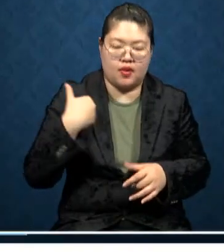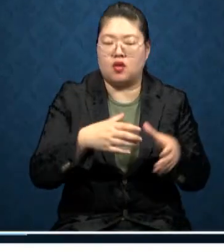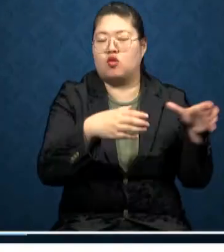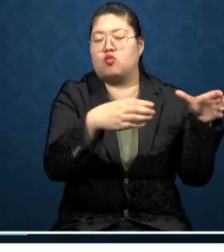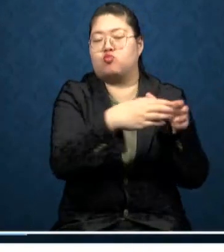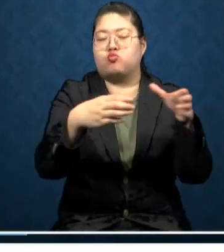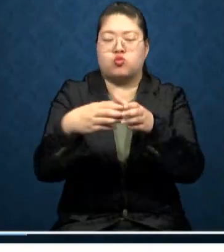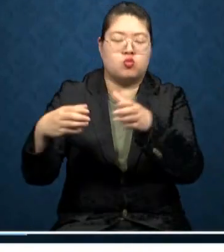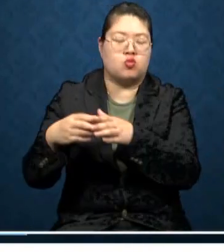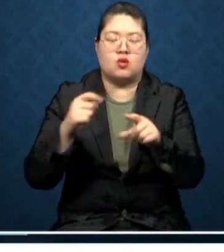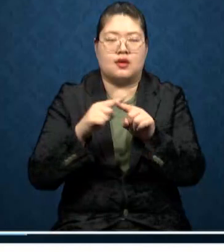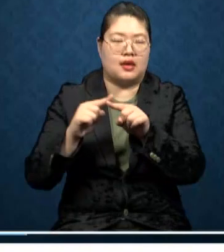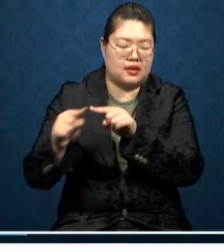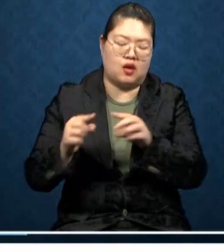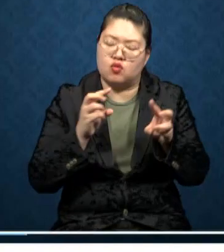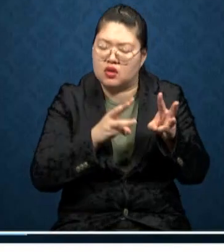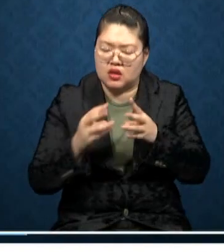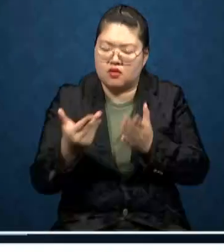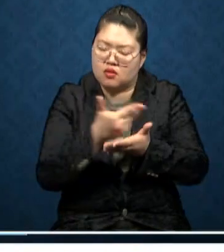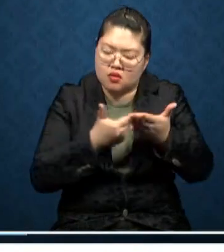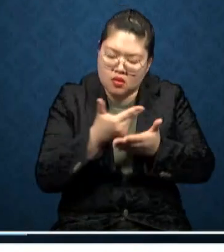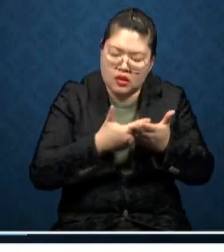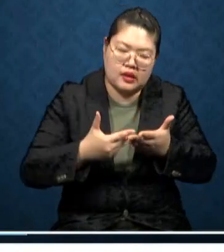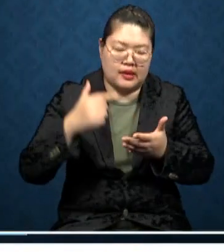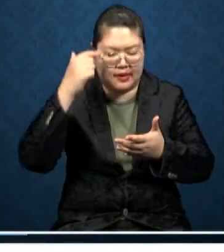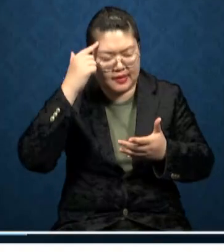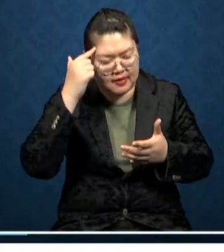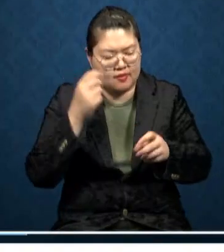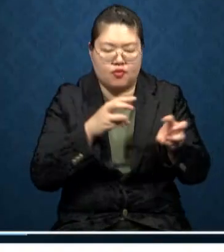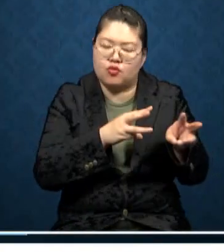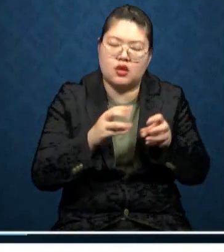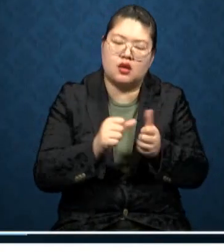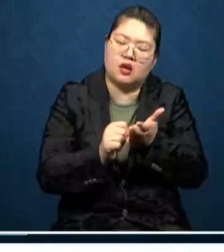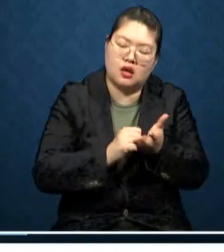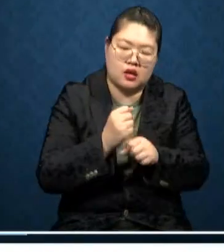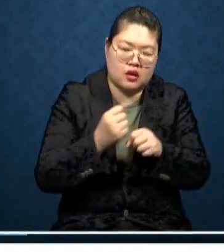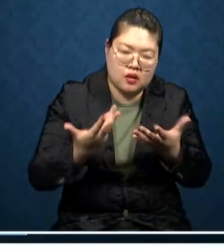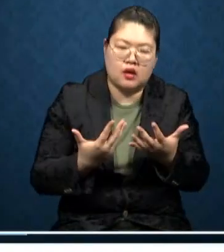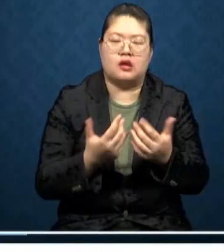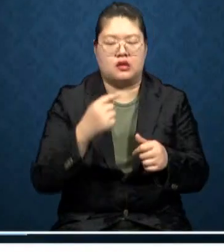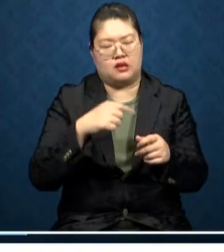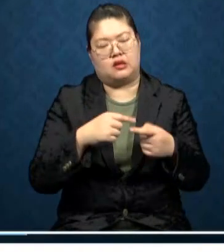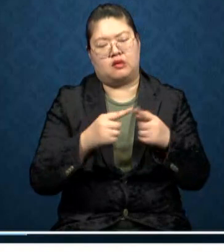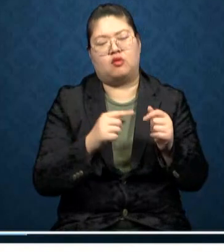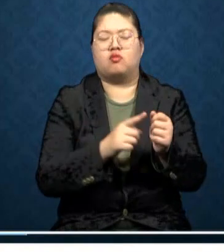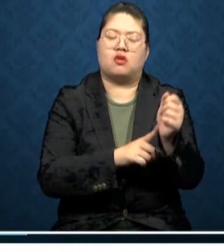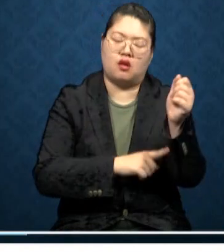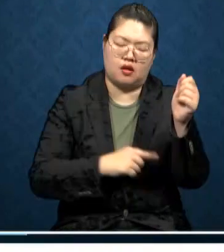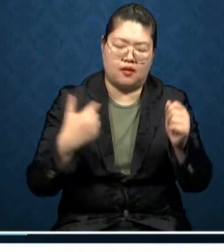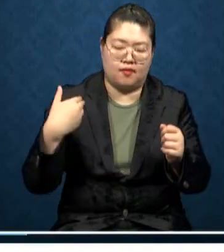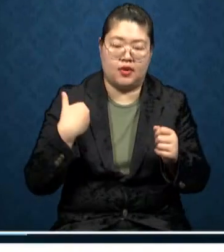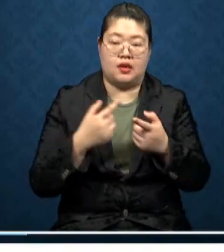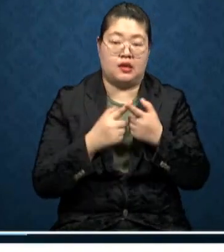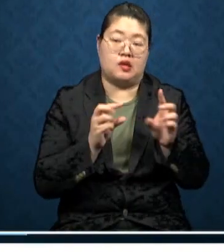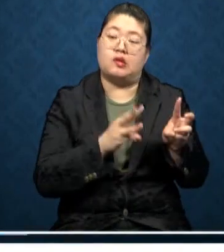กลุ่มพยายามศึกษาหาแนวทางแก้ปัญหาแต่ก็ดูจะได้ผลน้อยและช้าเกินไปเพราะแนวทางส่วน